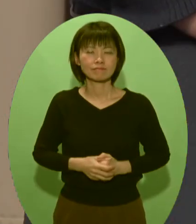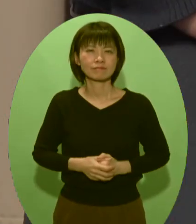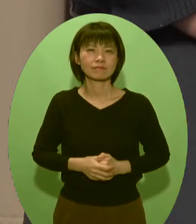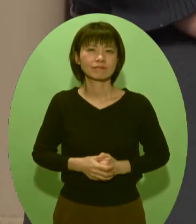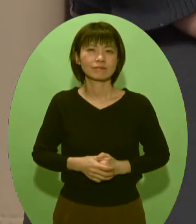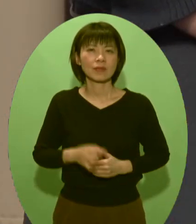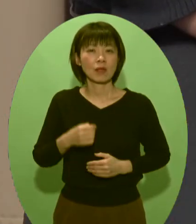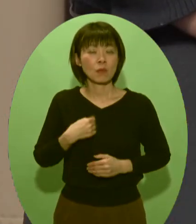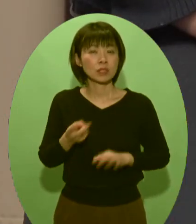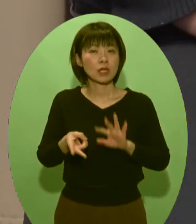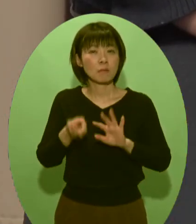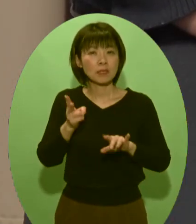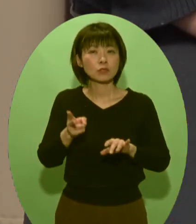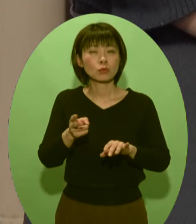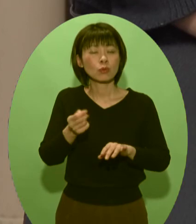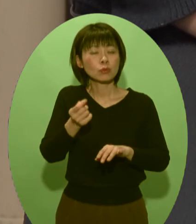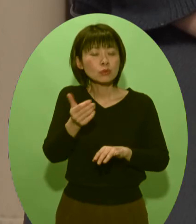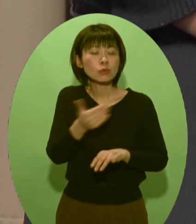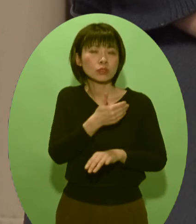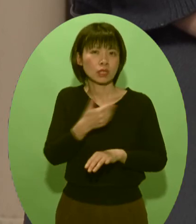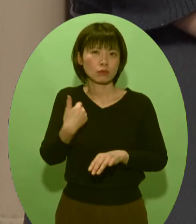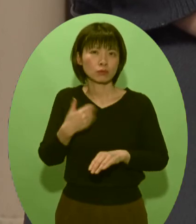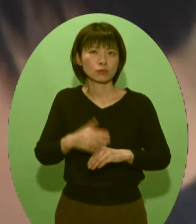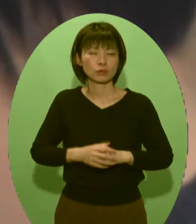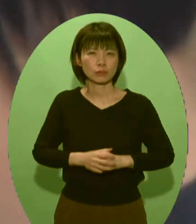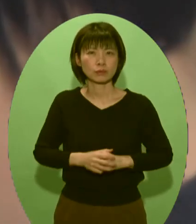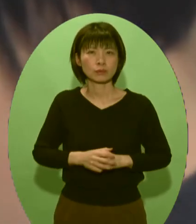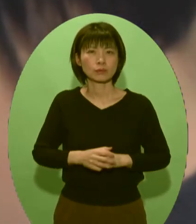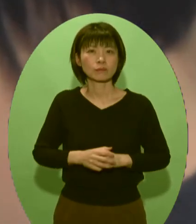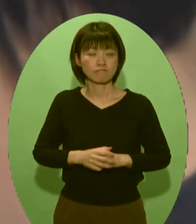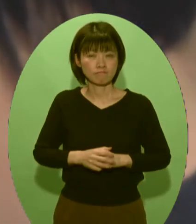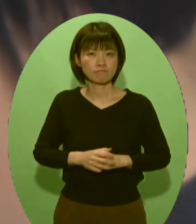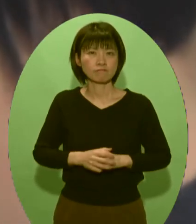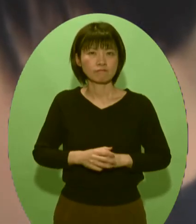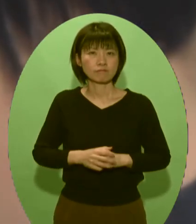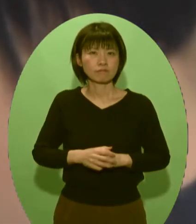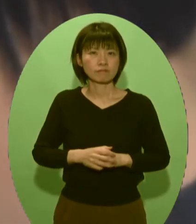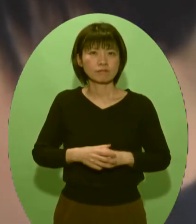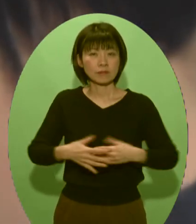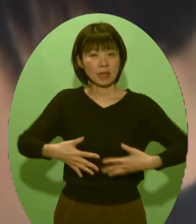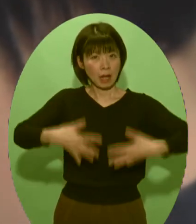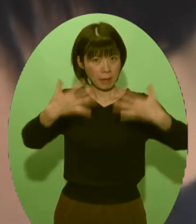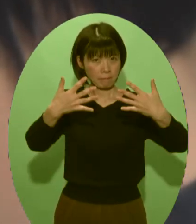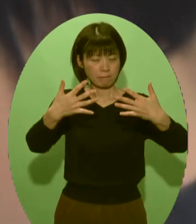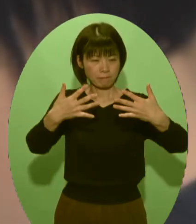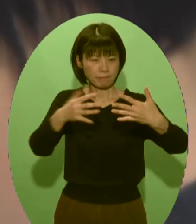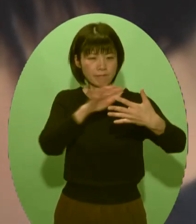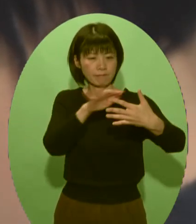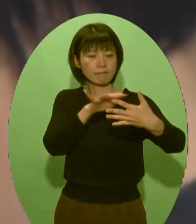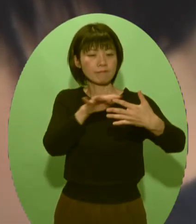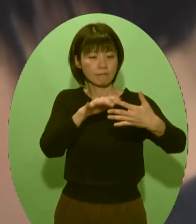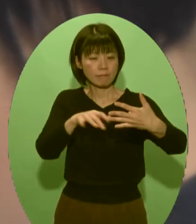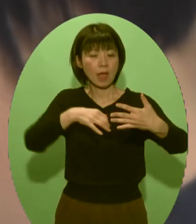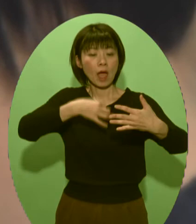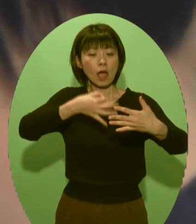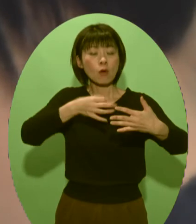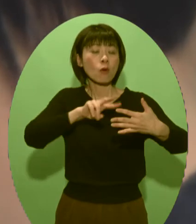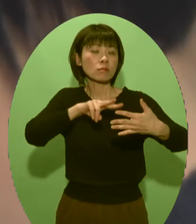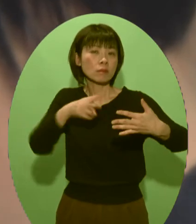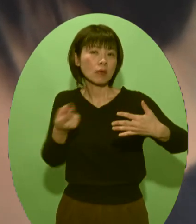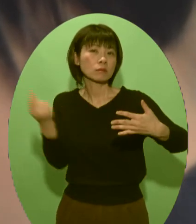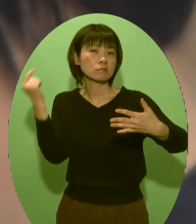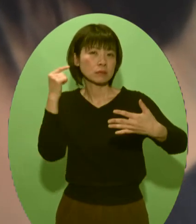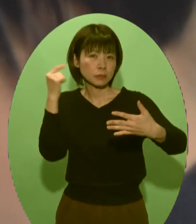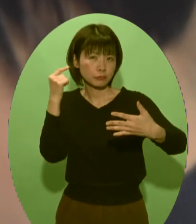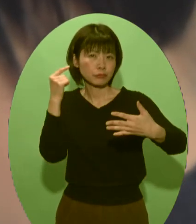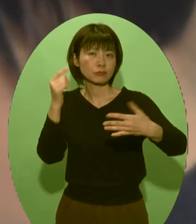は私パソコン少しやるんですけども、音声を頼りに画面を読み上げるソフトで使うんですけ